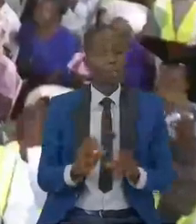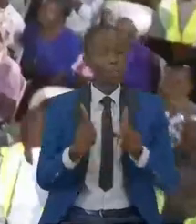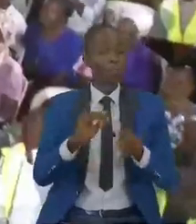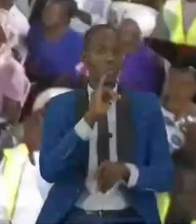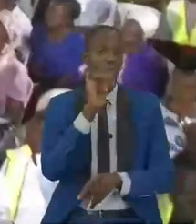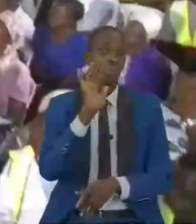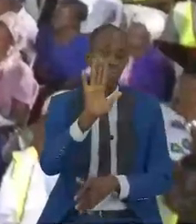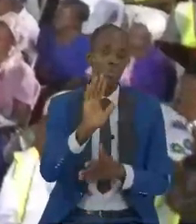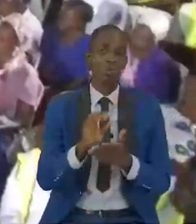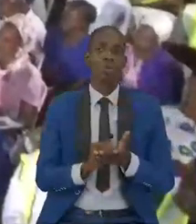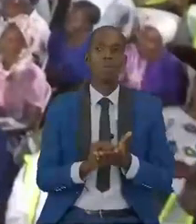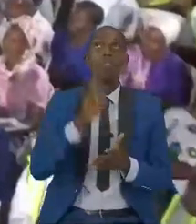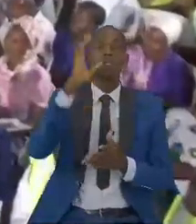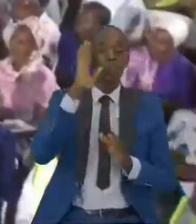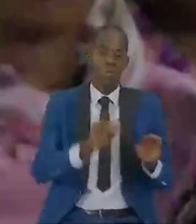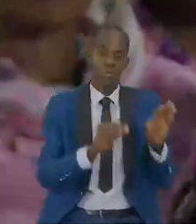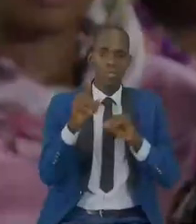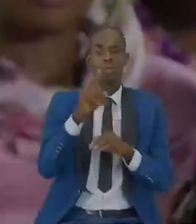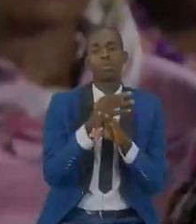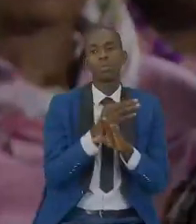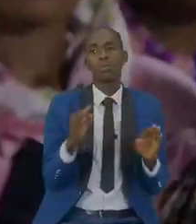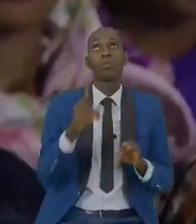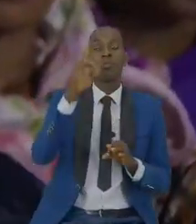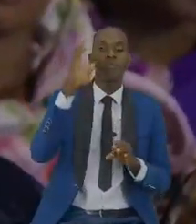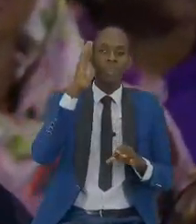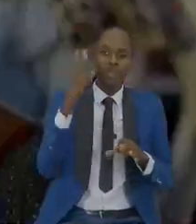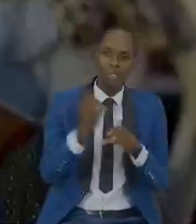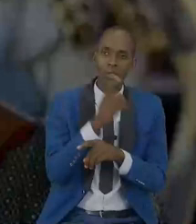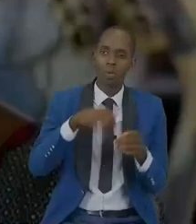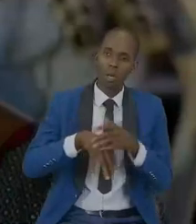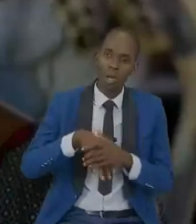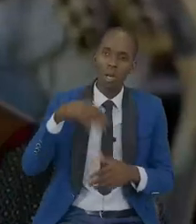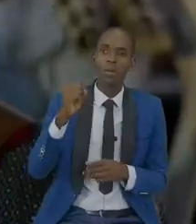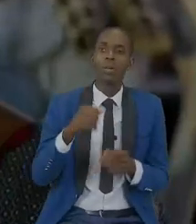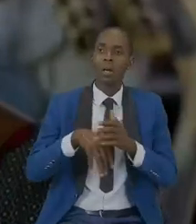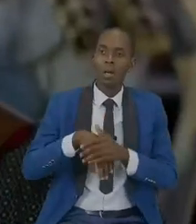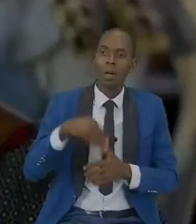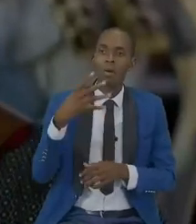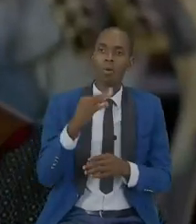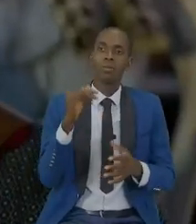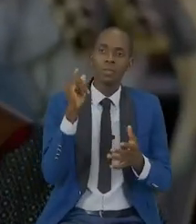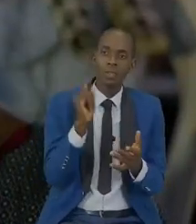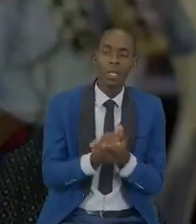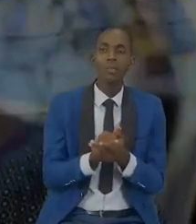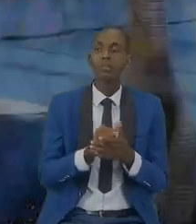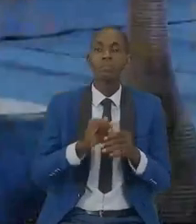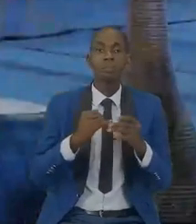Ce soir, l'opportunité vous est présentée. Il va vous affranchir. Il va vous faire